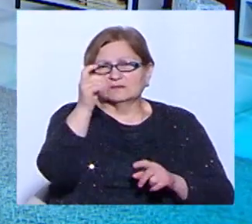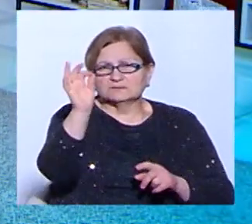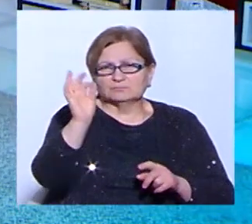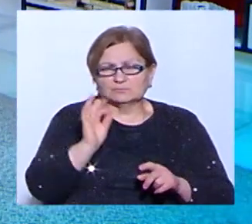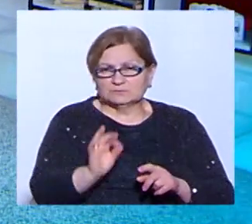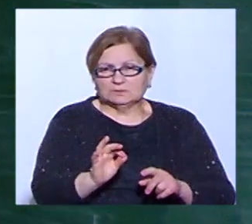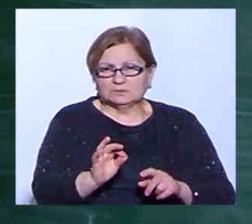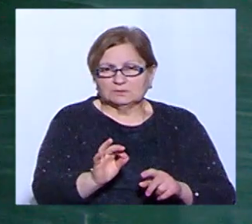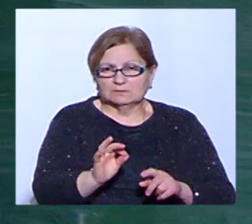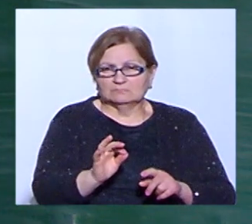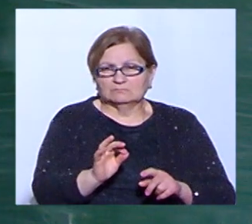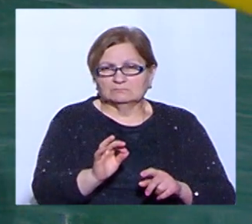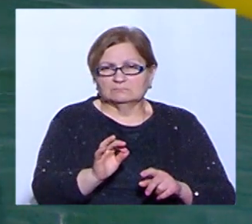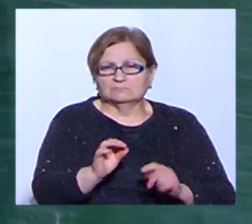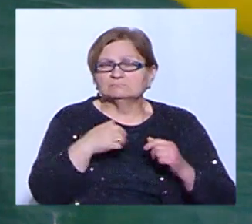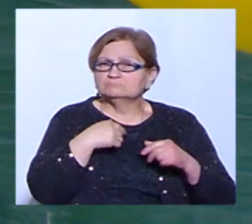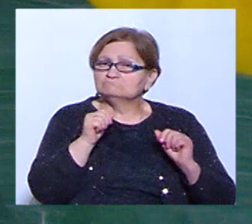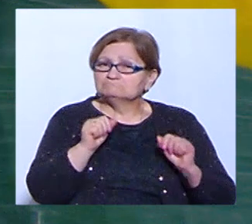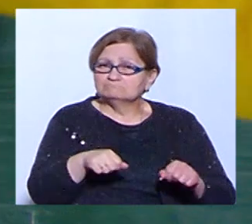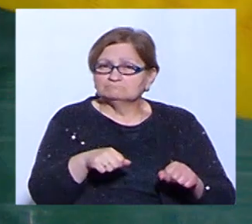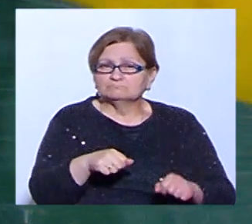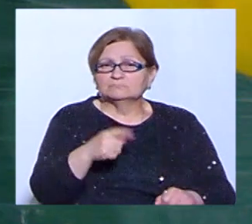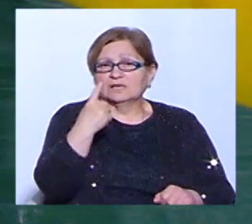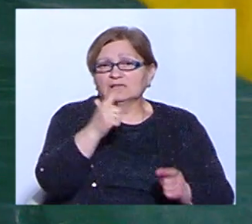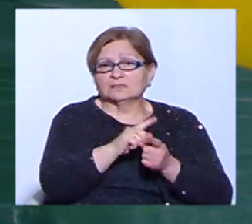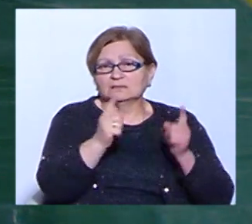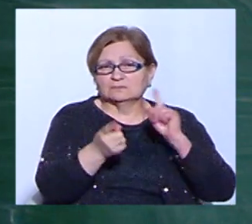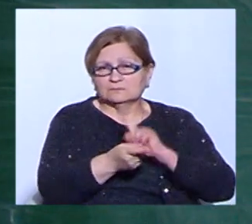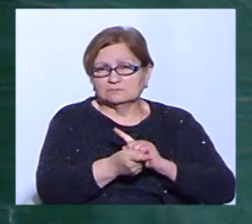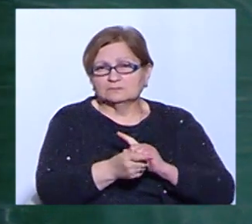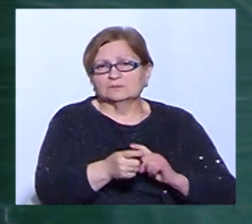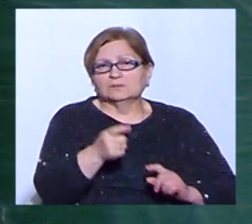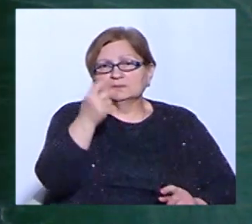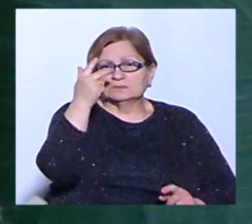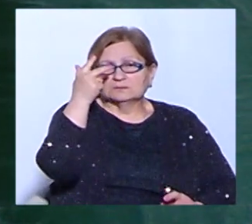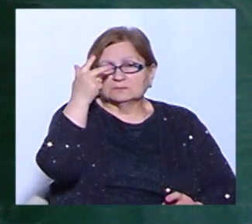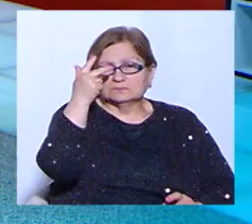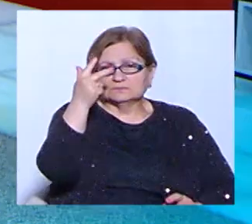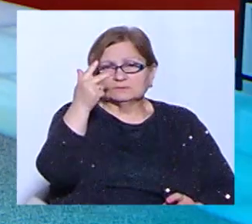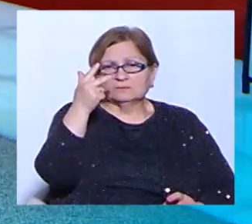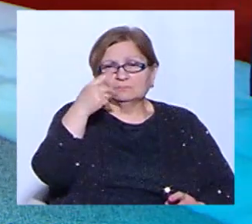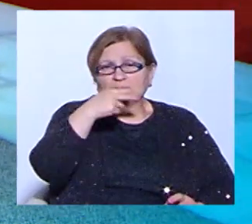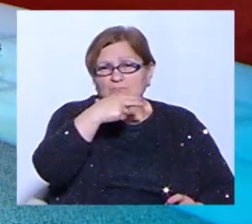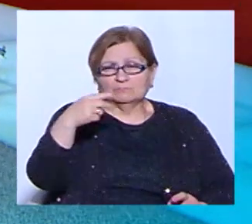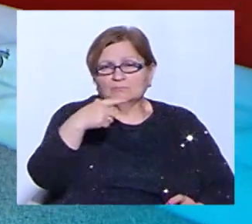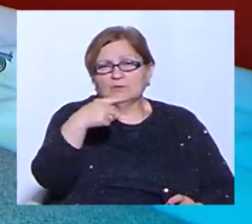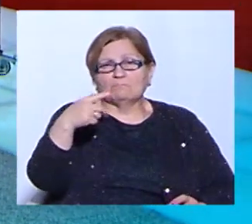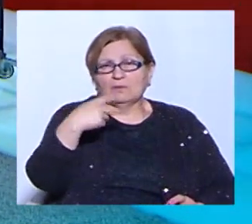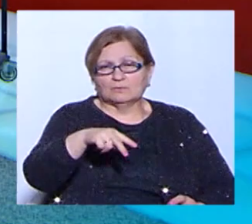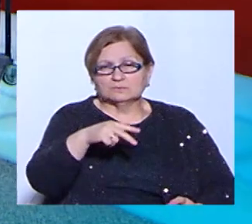შეესაბამება 100%-ს. ამიტომ ჩვენ შეგვიძლია 1-ის ნაცვლად ჩავწეროთ 100%